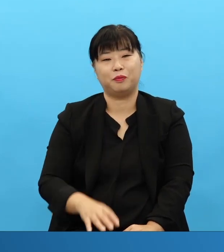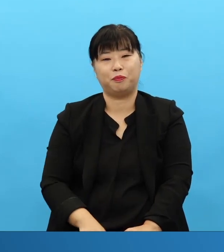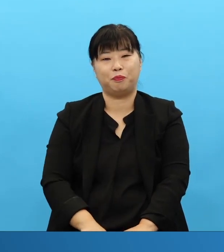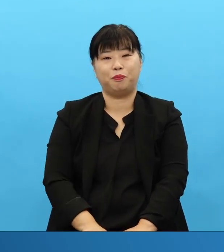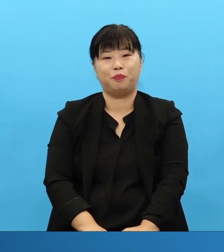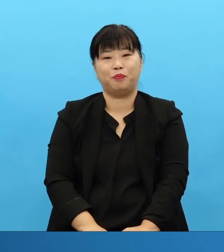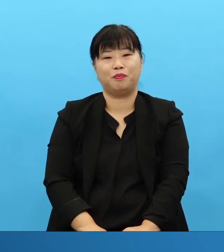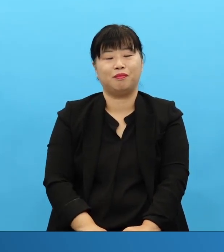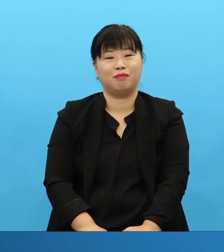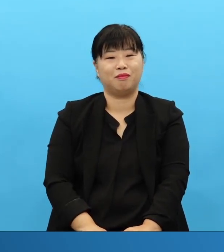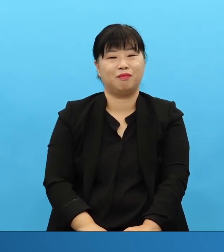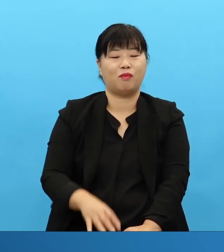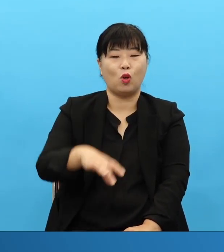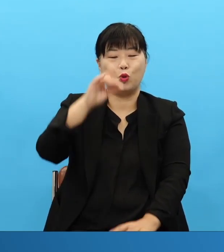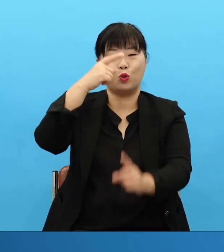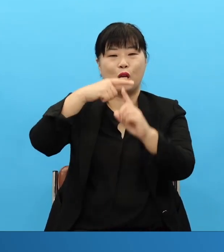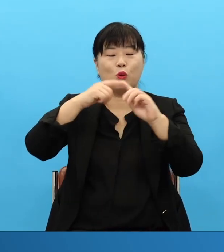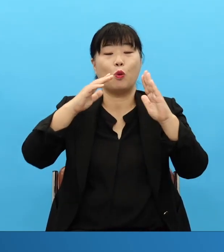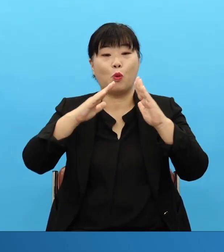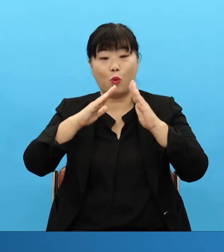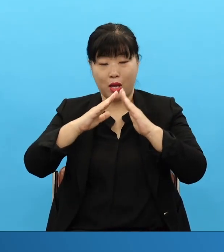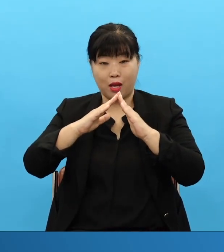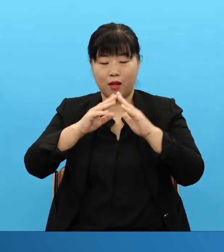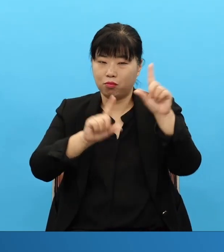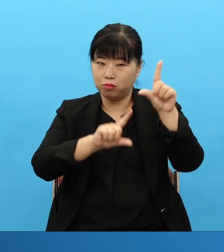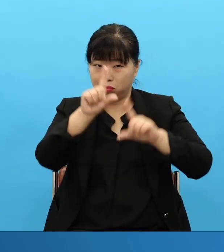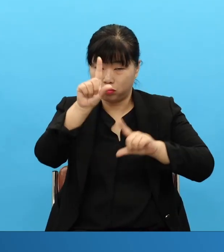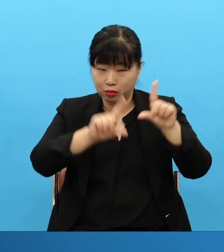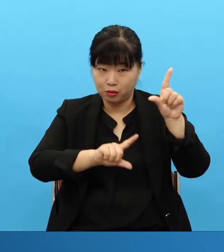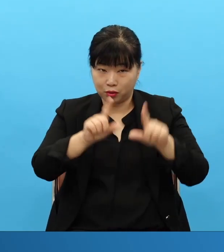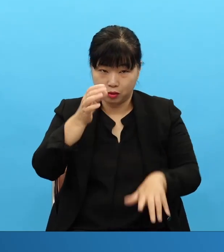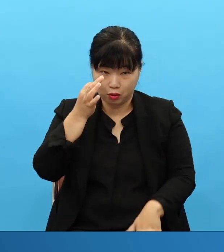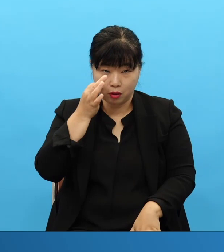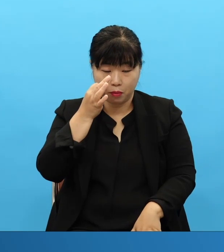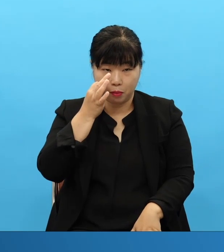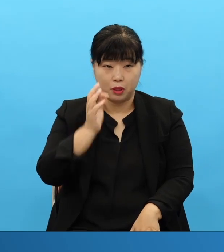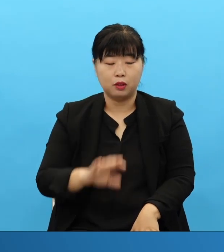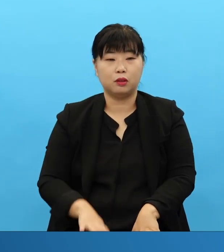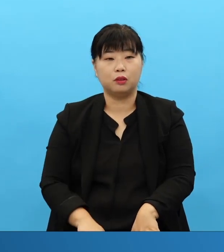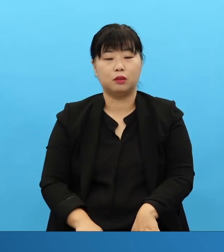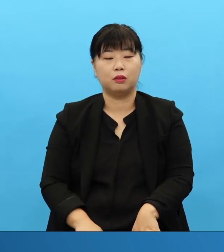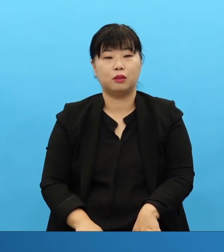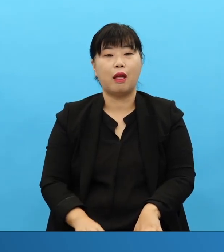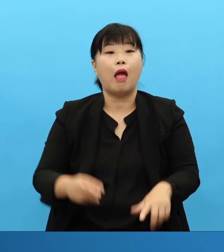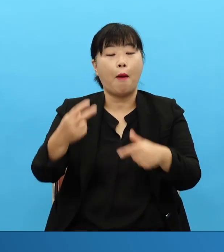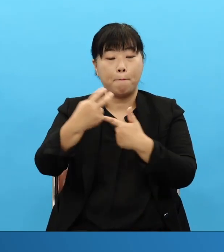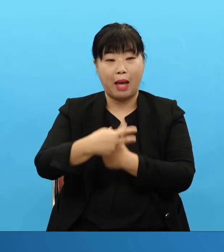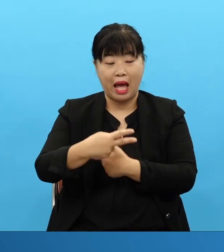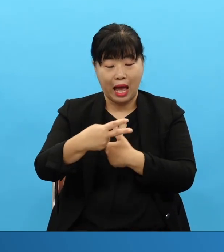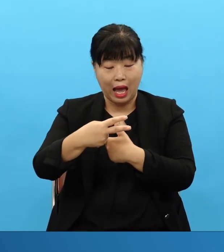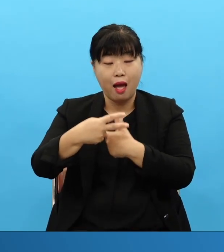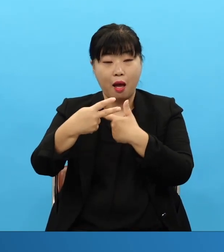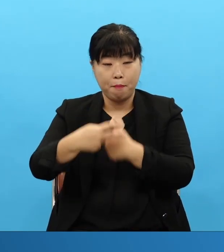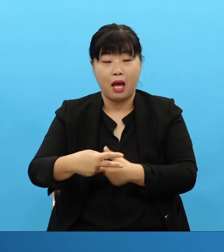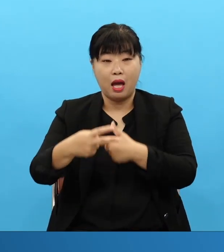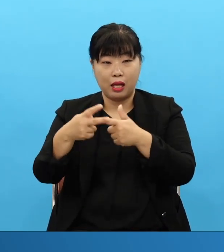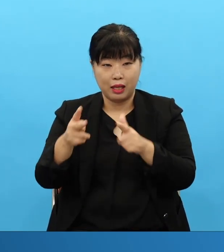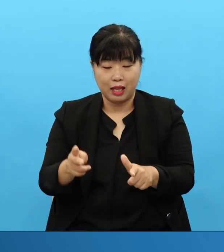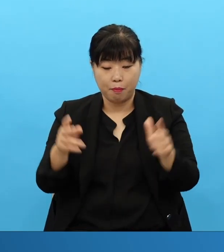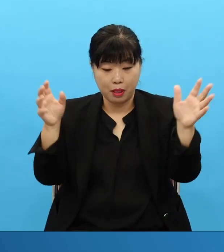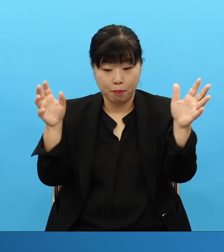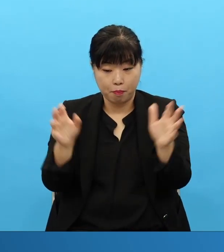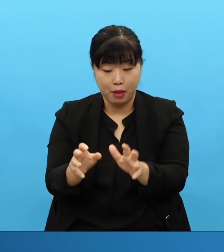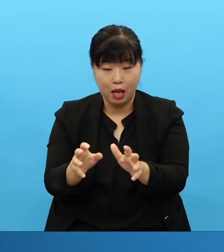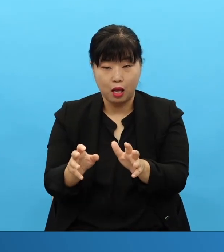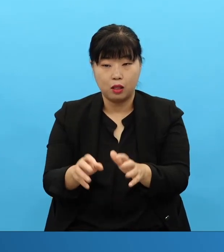초대교회. The early church. 이 못 말리는 겁니다. They were unstoppable. 마가 다락방에 참석된 중직자 사도행